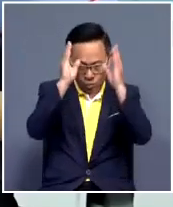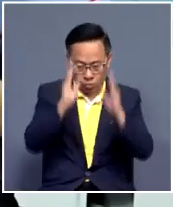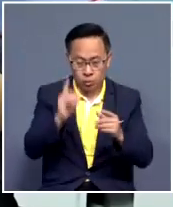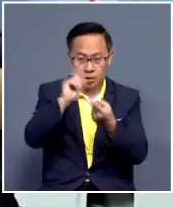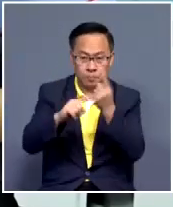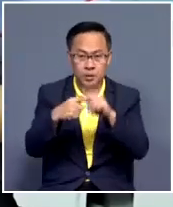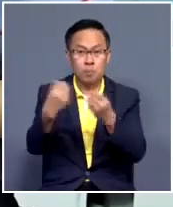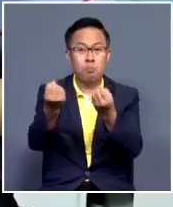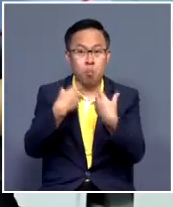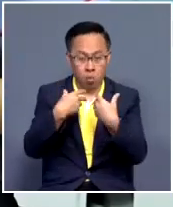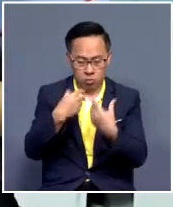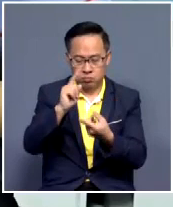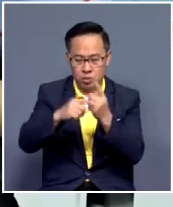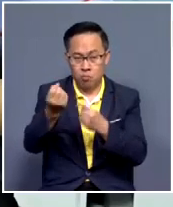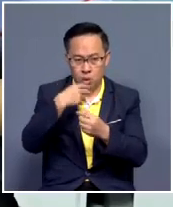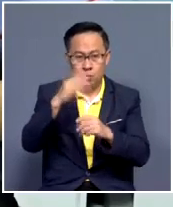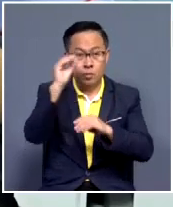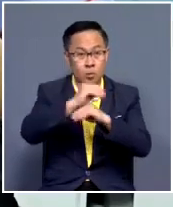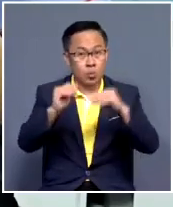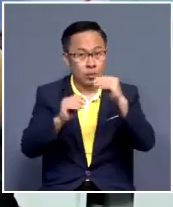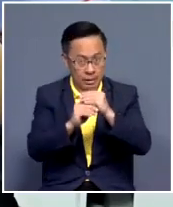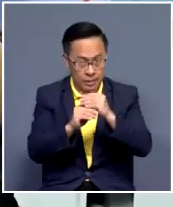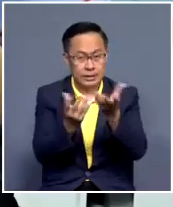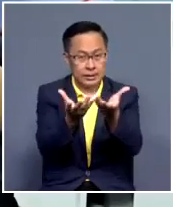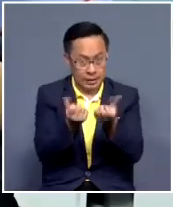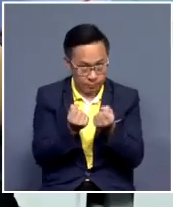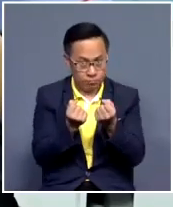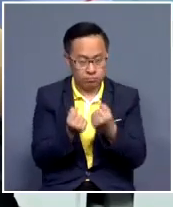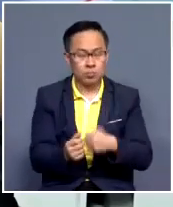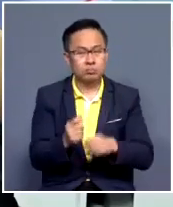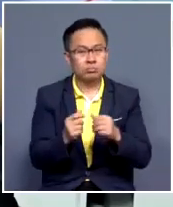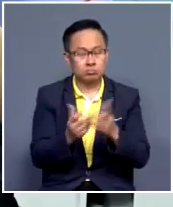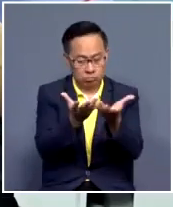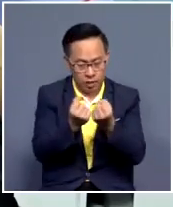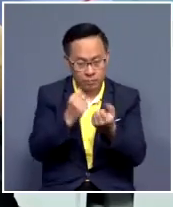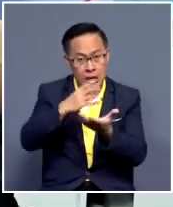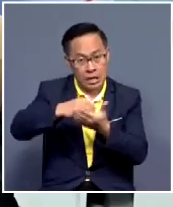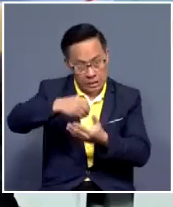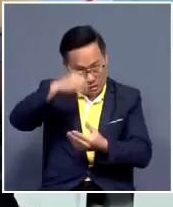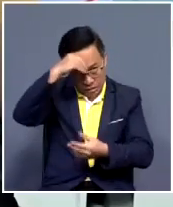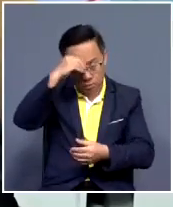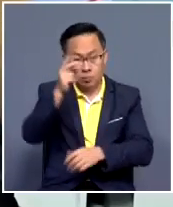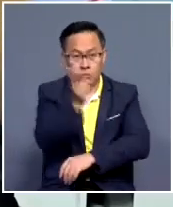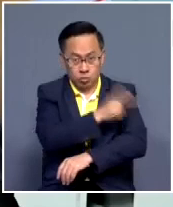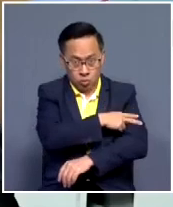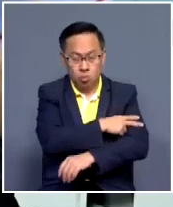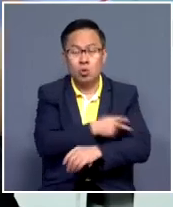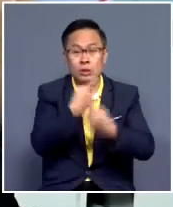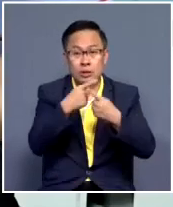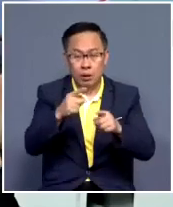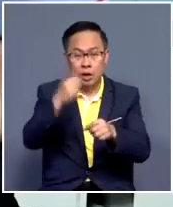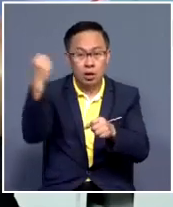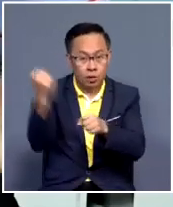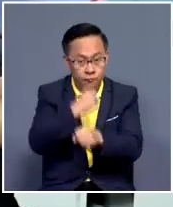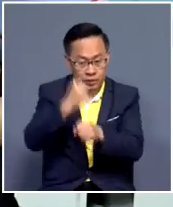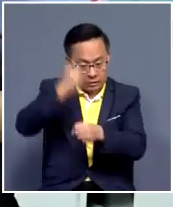พื่อนๆ เนี่ยบอกว่าเนี่ยมีโครงการนี้นะที่จะทำให้เราเนี่ยเข้าไป เขาเรียกว่าเจอแบบสถาน